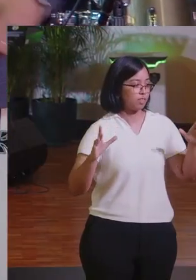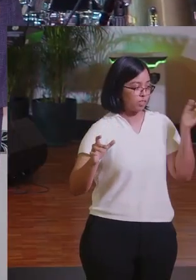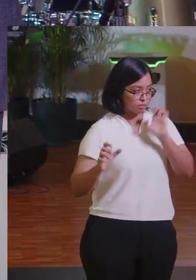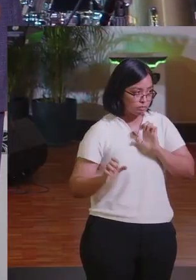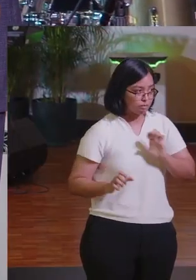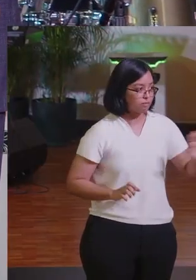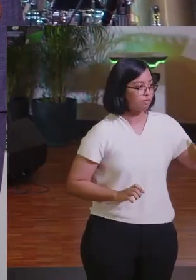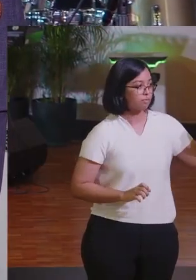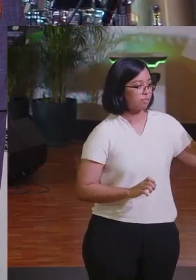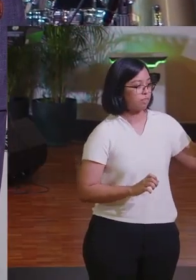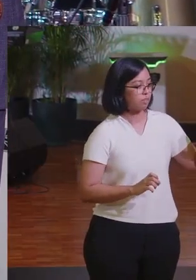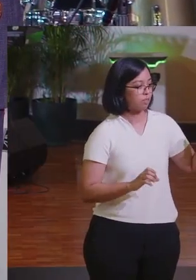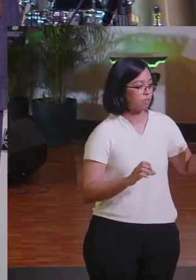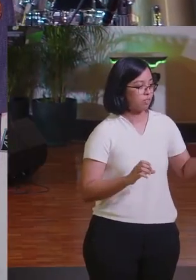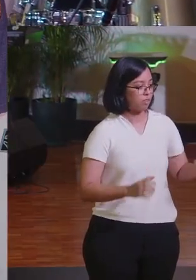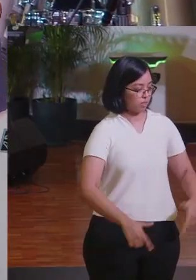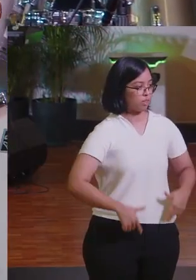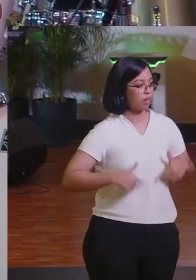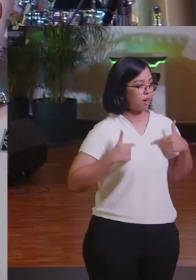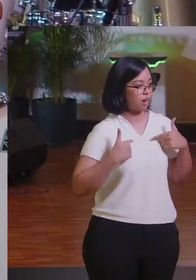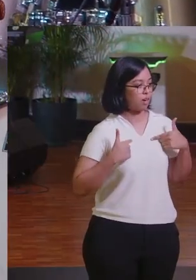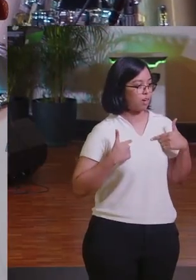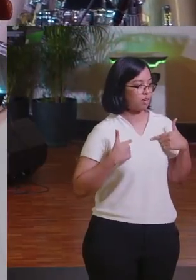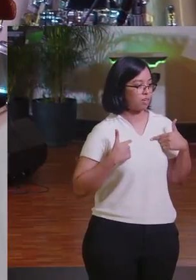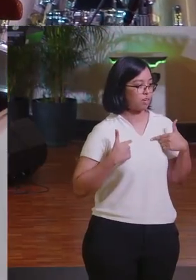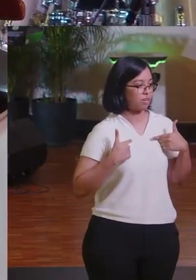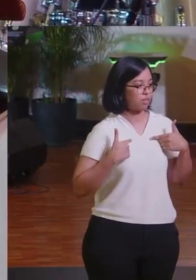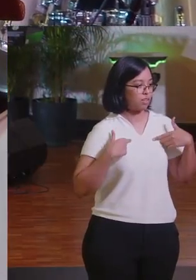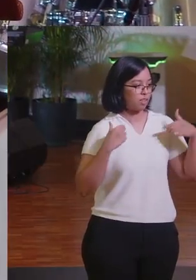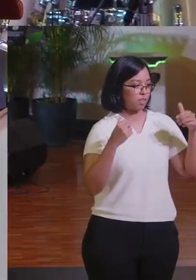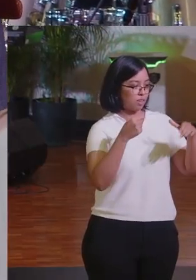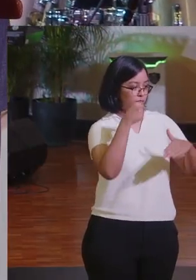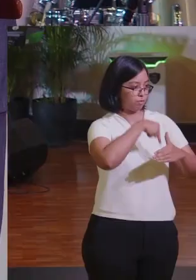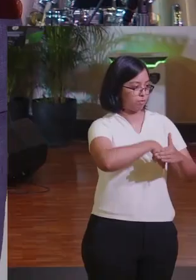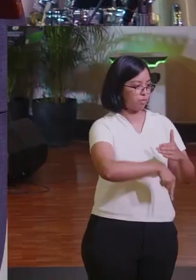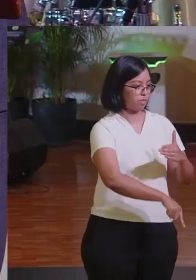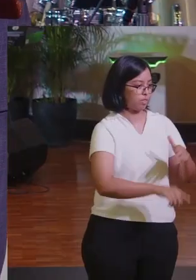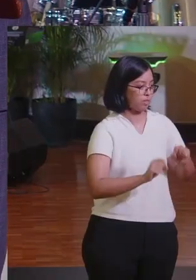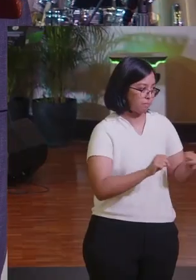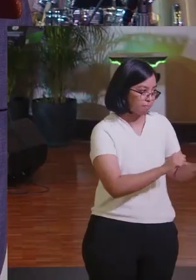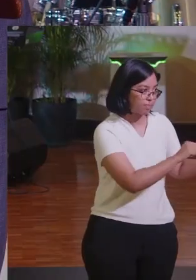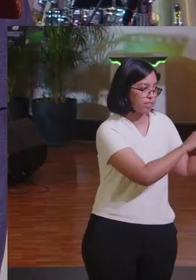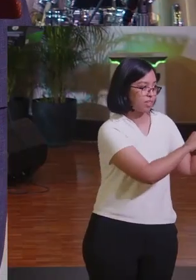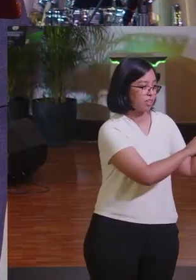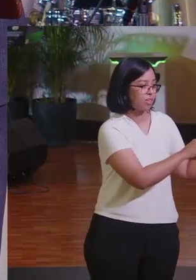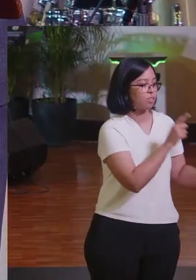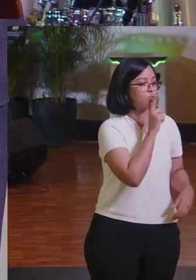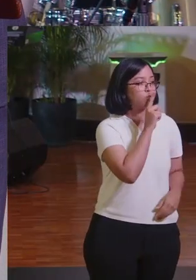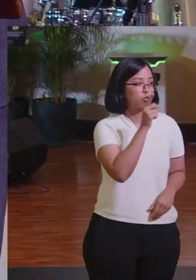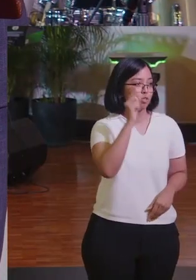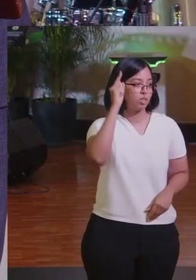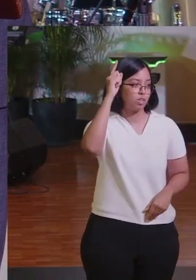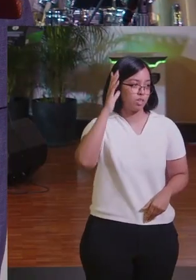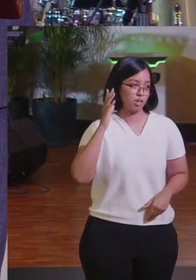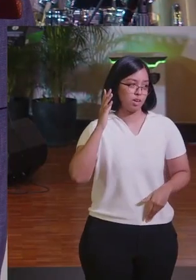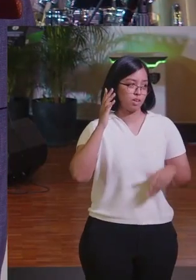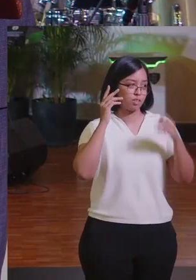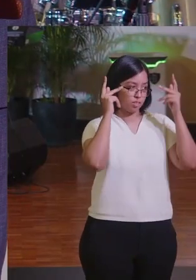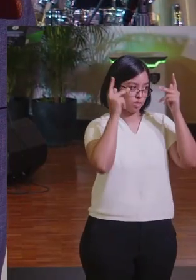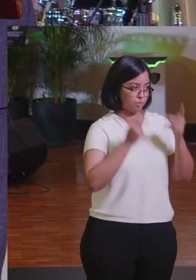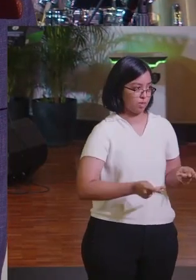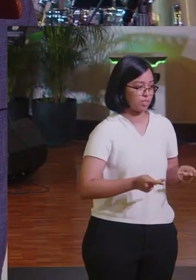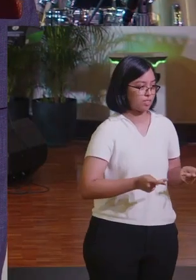ang tirahan ko'y ang daluyan ng kanluran, tiyak ika'y naroroon upang ako'y